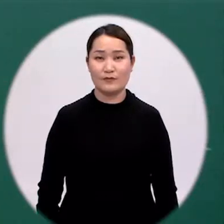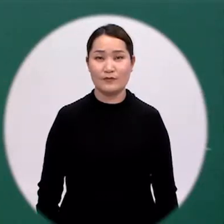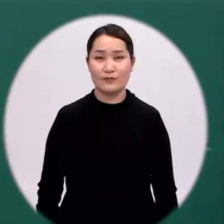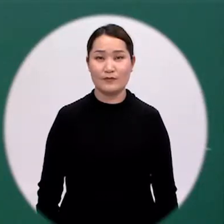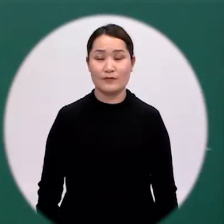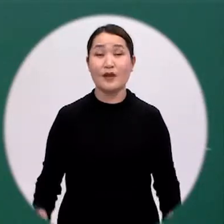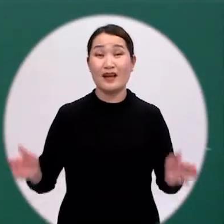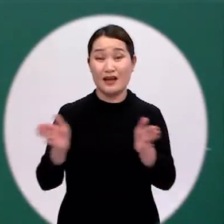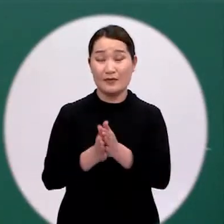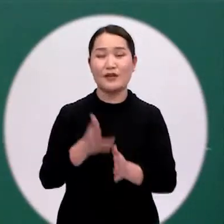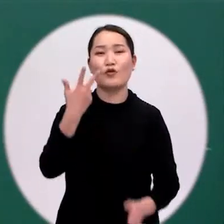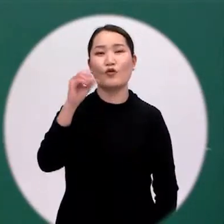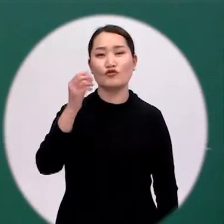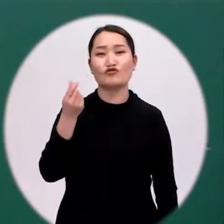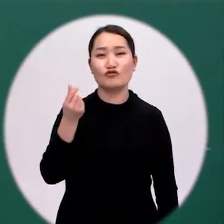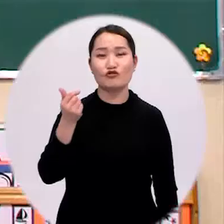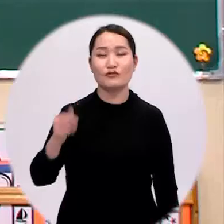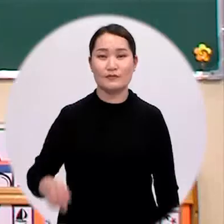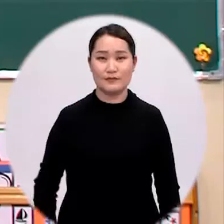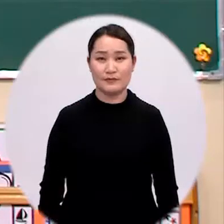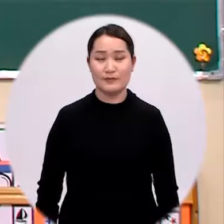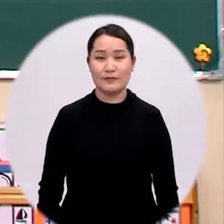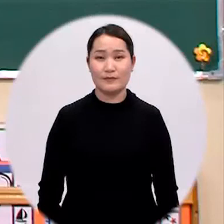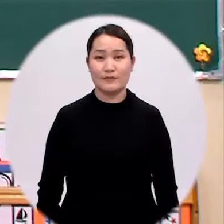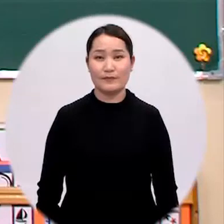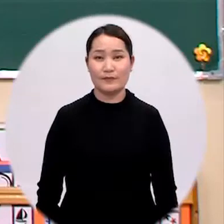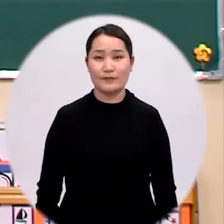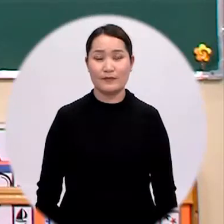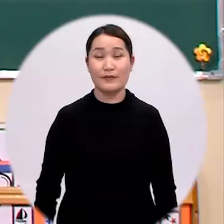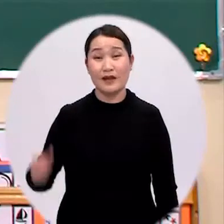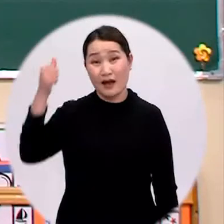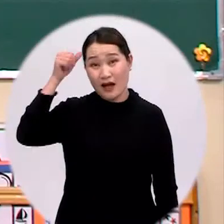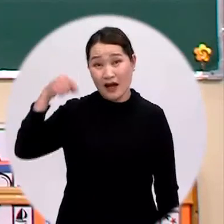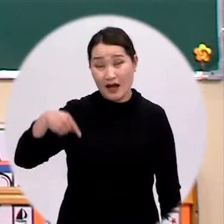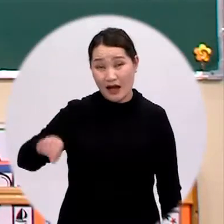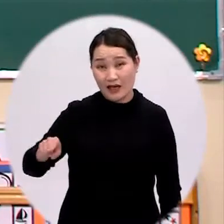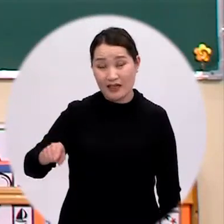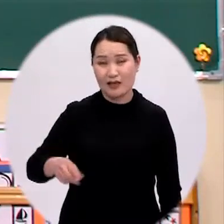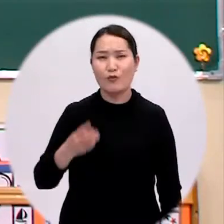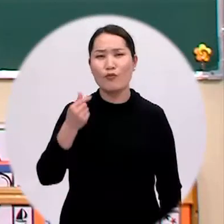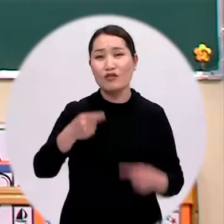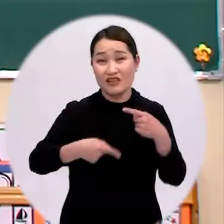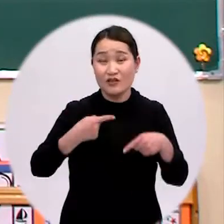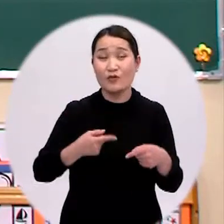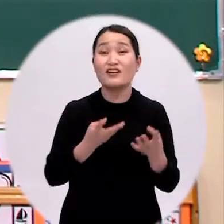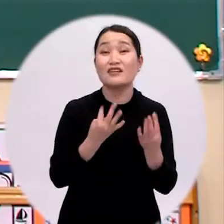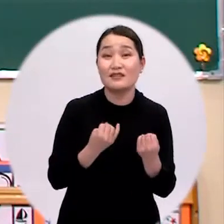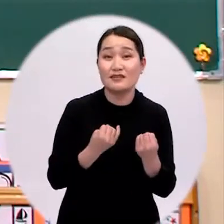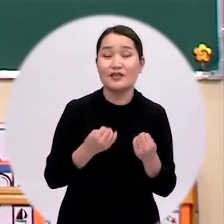Ах дүү хоёр нилээд 30 төгрөг байна. За одоо ахын хэдэн төгрөг илүү байгааг олцгоё